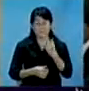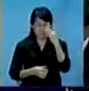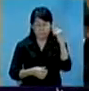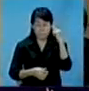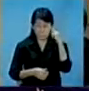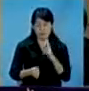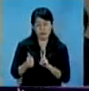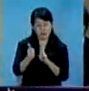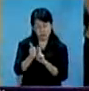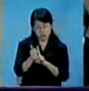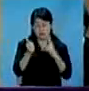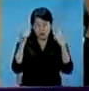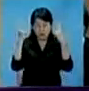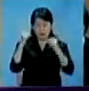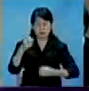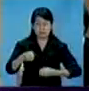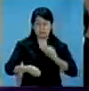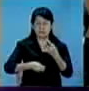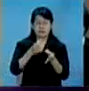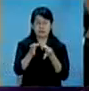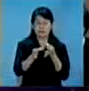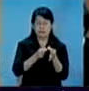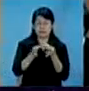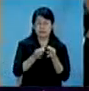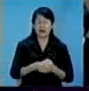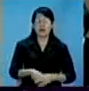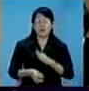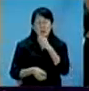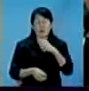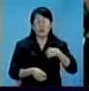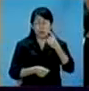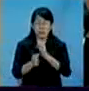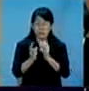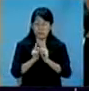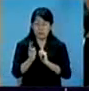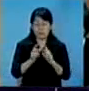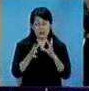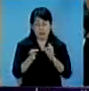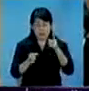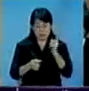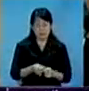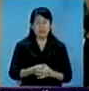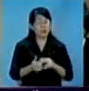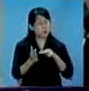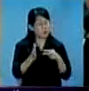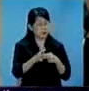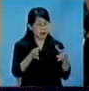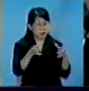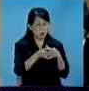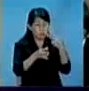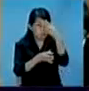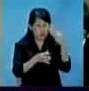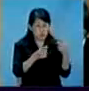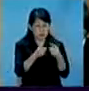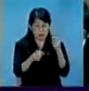ายสุเทพพูดเทือกสุบรรณได้พูดนั้นถ้าพูดจริงเนี่ยนี่เป็นผู้ก่อการดีเลยนะครับแต่